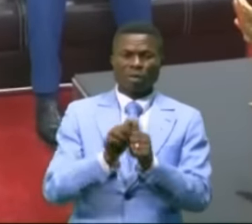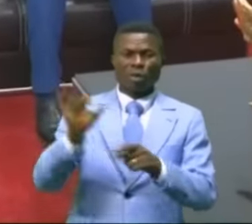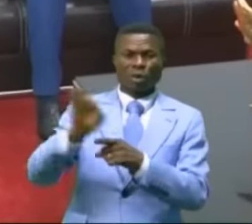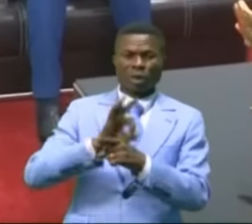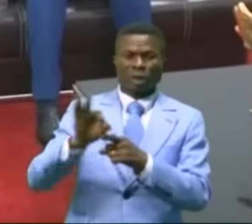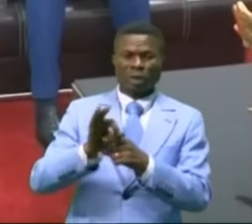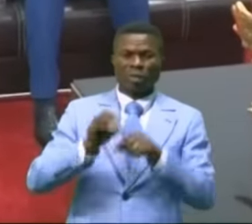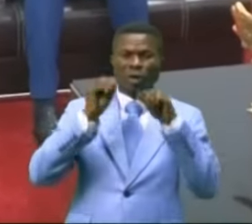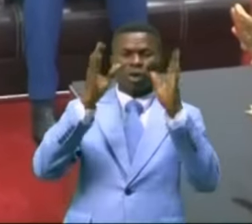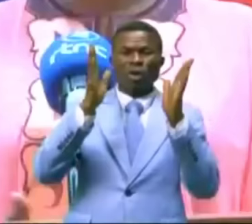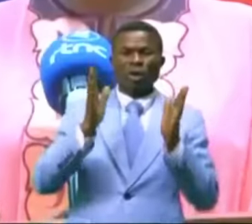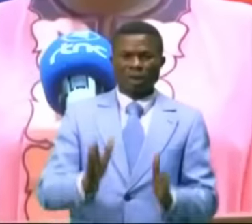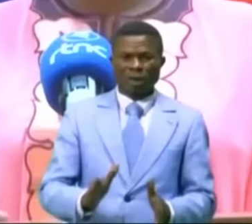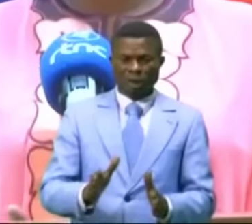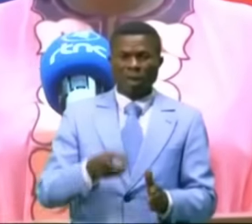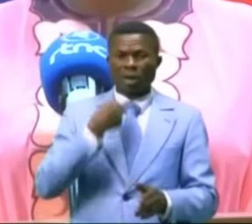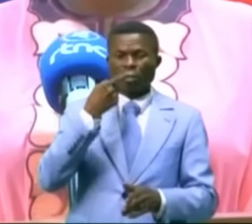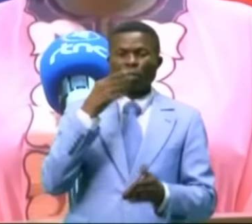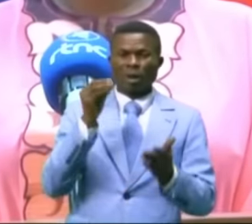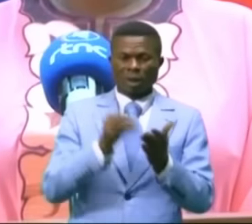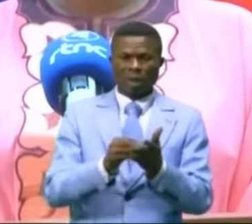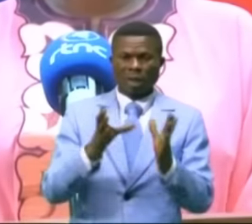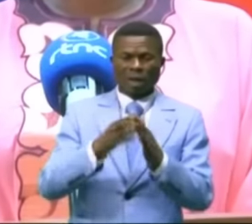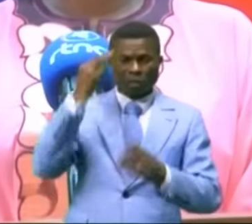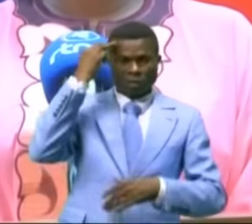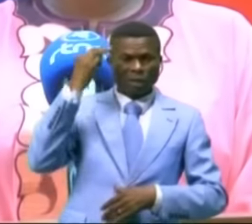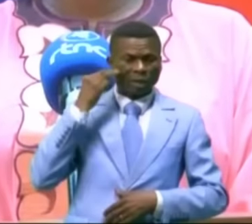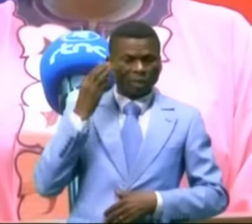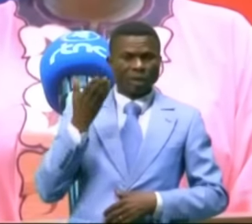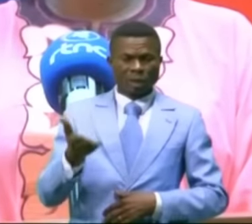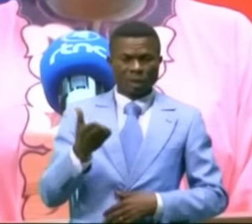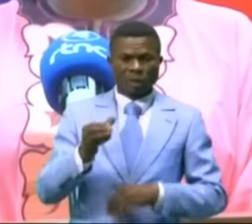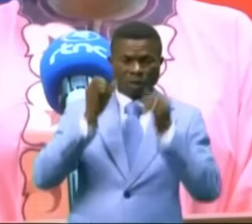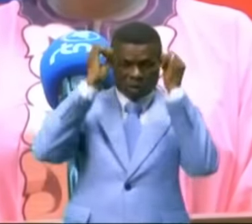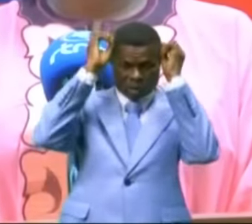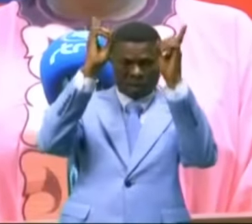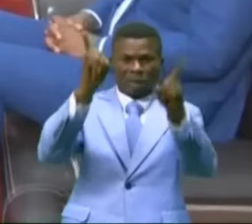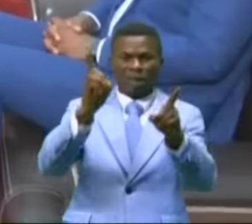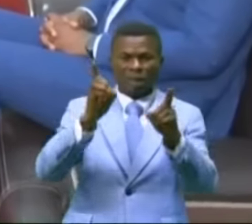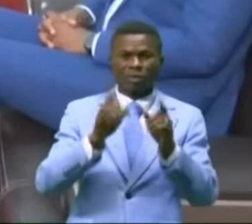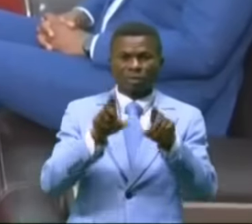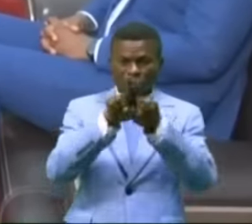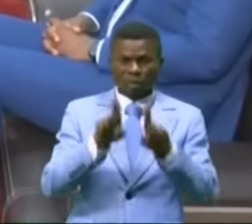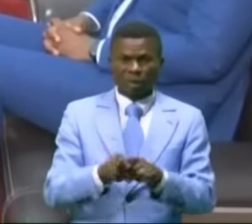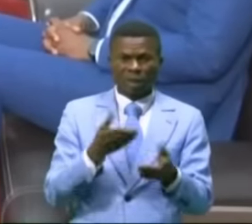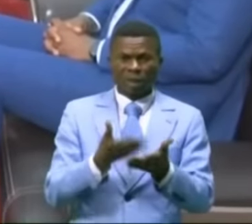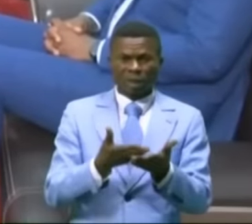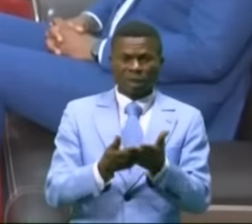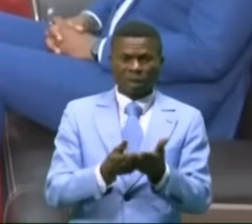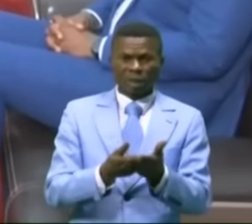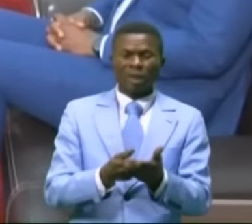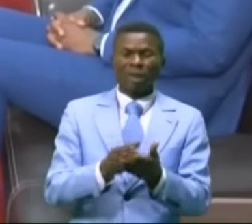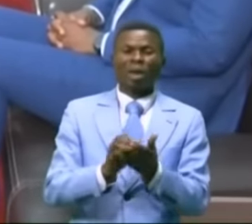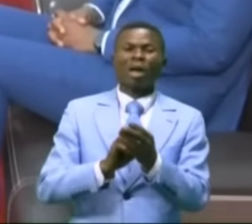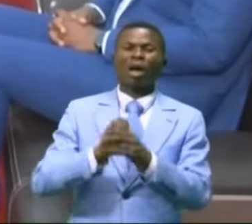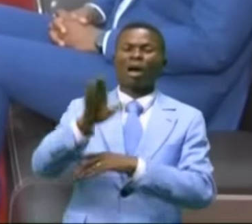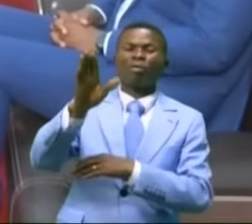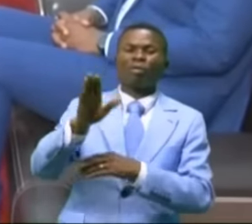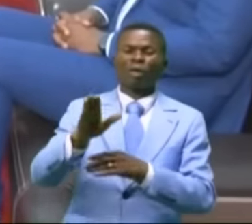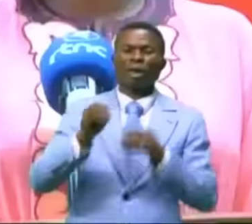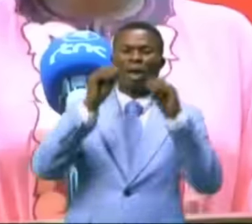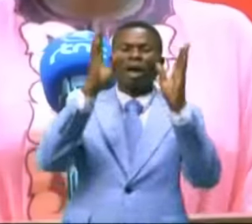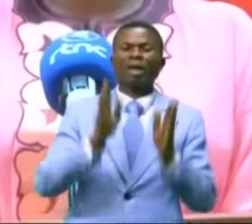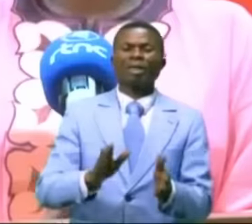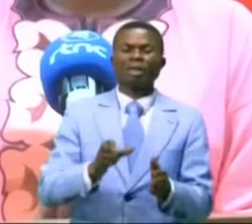formation des enseignants, que nous traitons également avec le ministre de l'Éducation. Mais là, c'était la mise en retraite des enseignants.